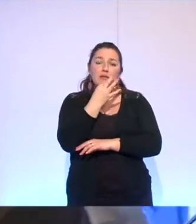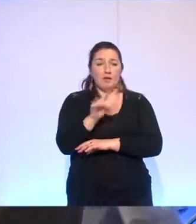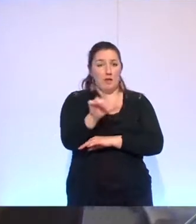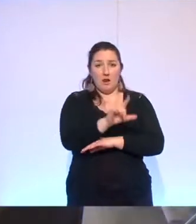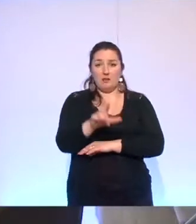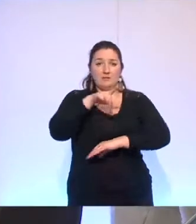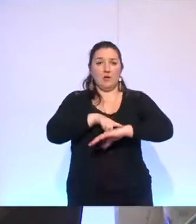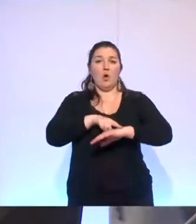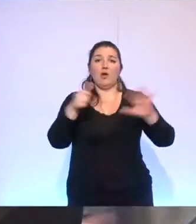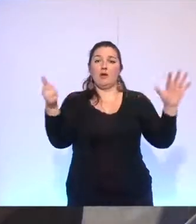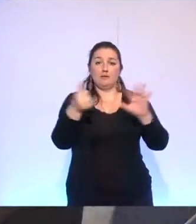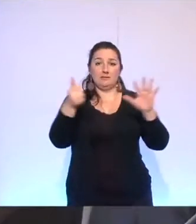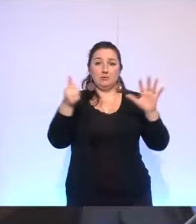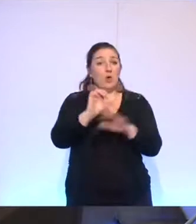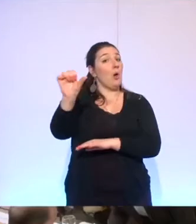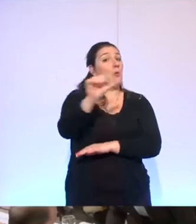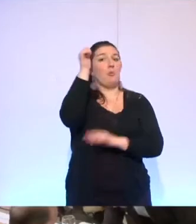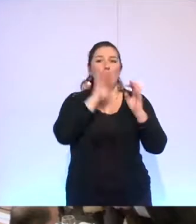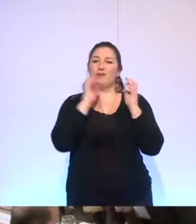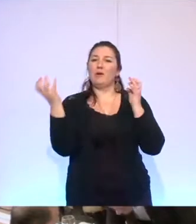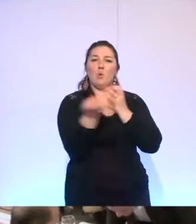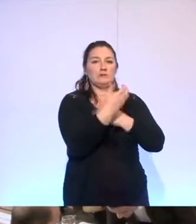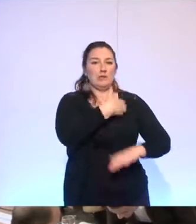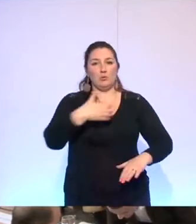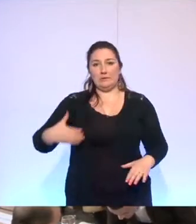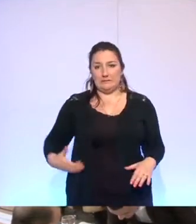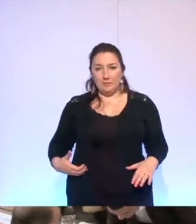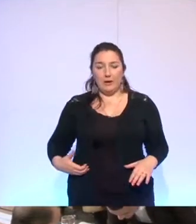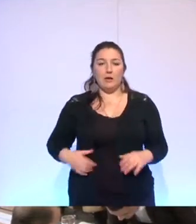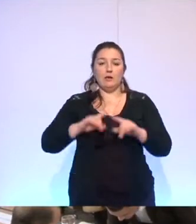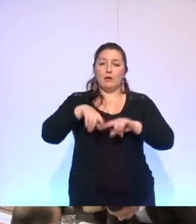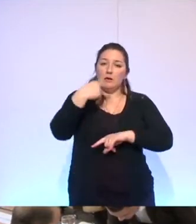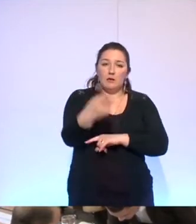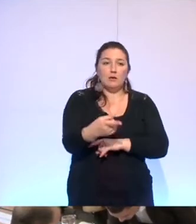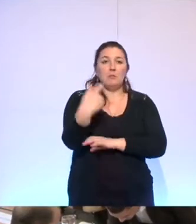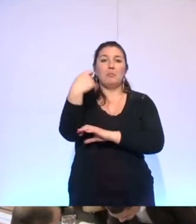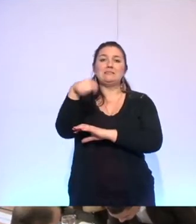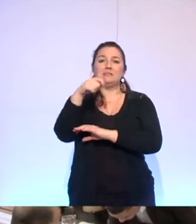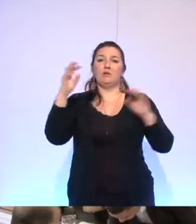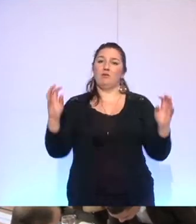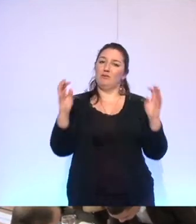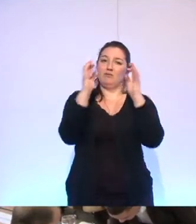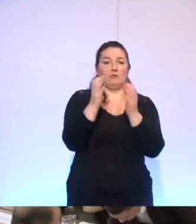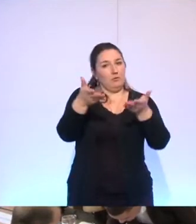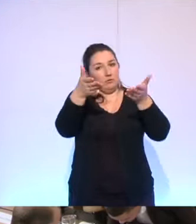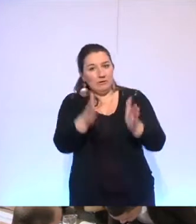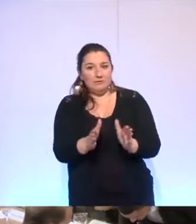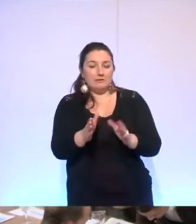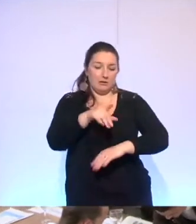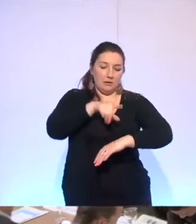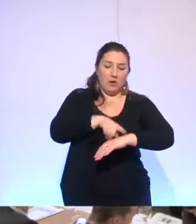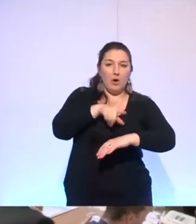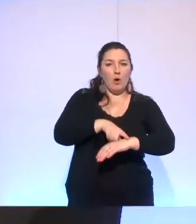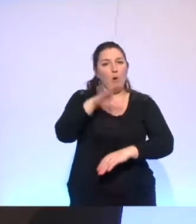à 18h. Nous fixerons par la suite en conférence des présidents peut-être le créneau le plus